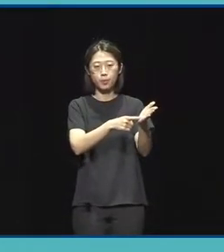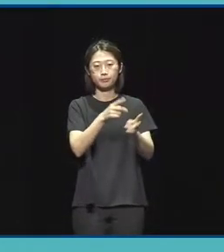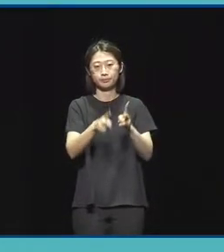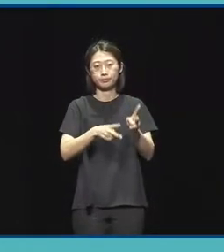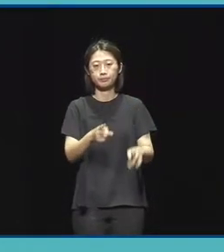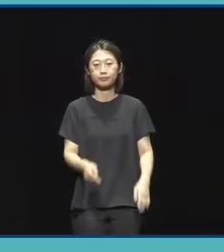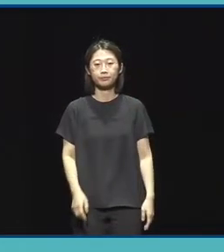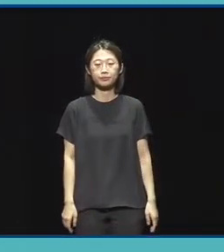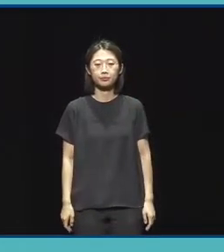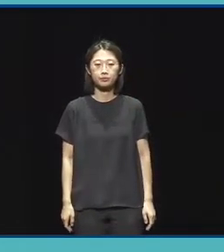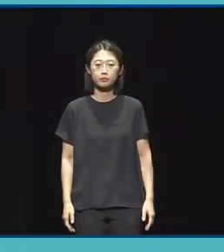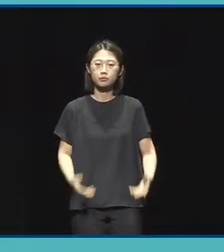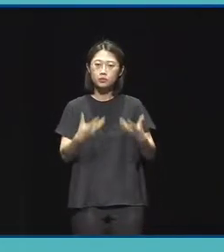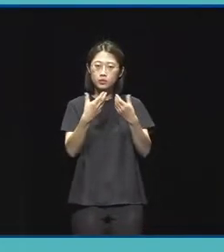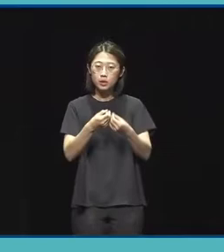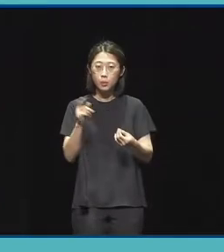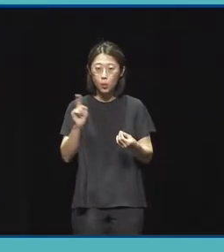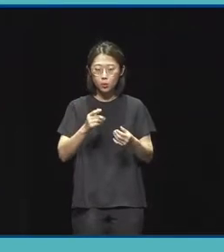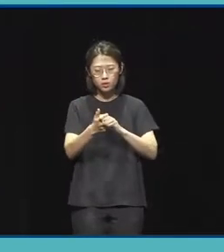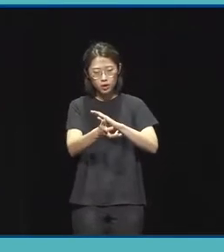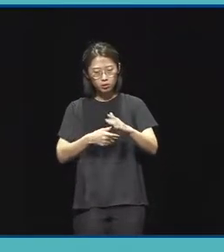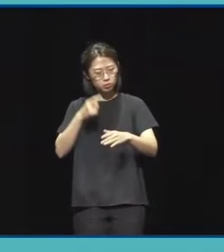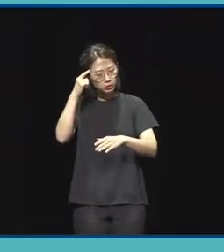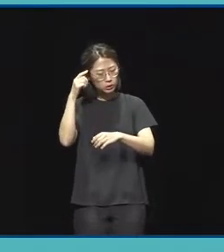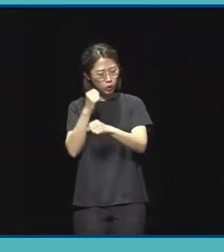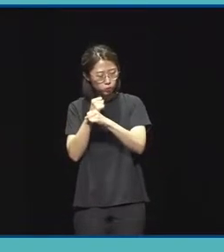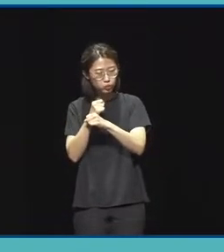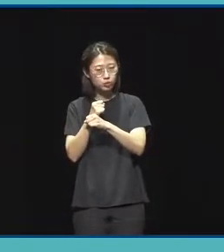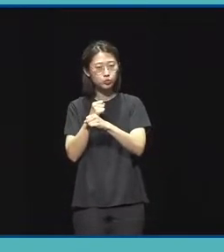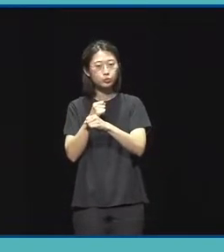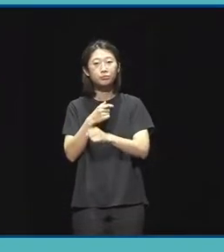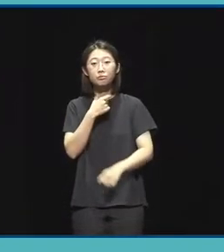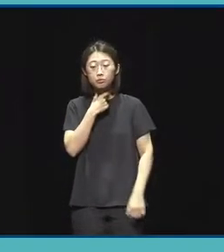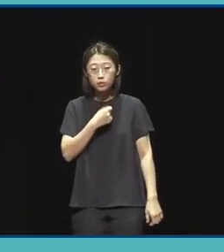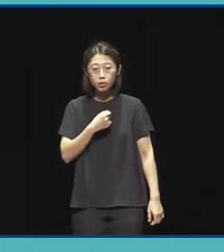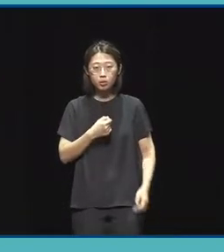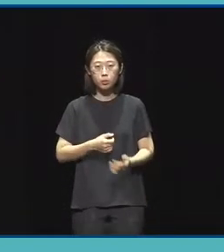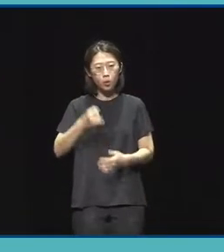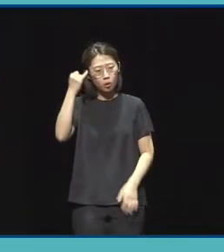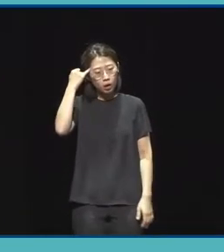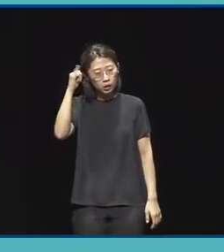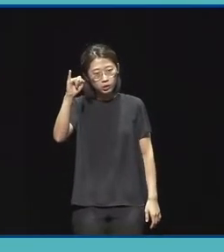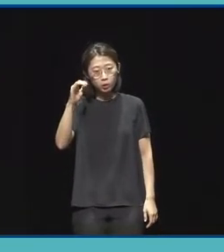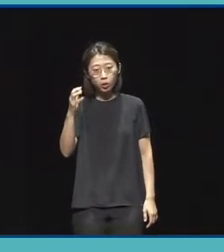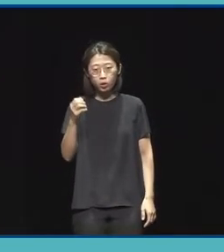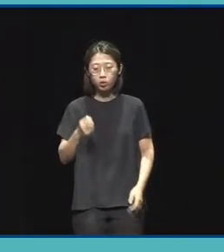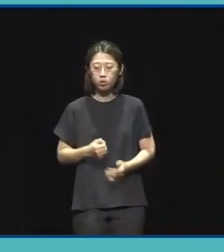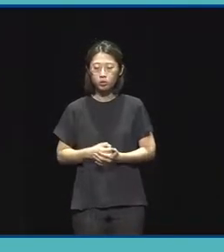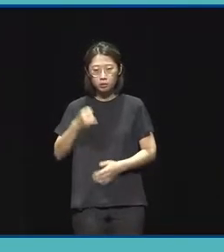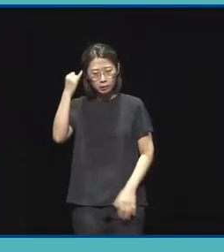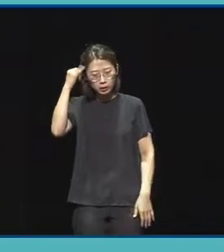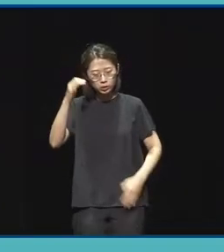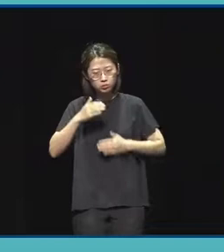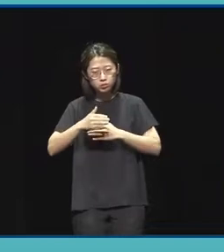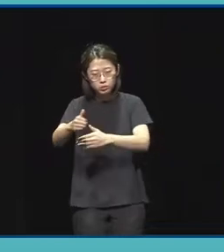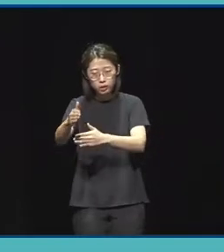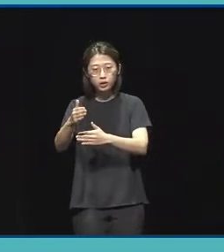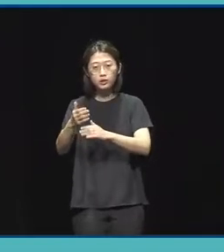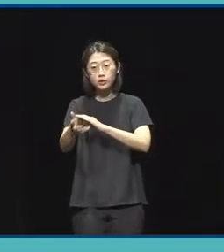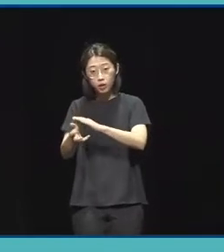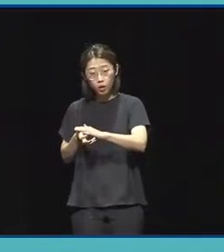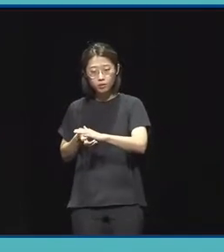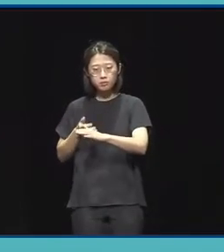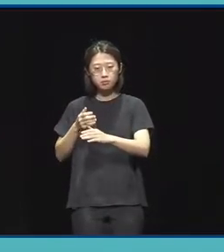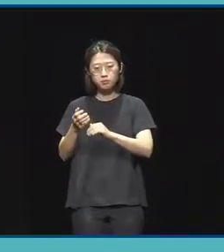예를 들자면 사전 연구를 하고 싶은 그러니까 아이디어를 발현하고 구현하기 위한 단계에서의